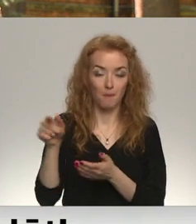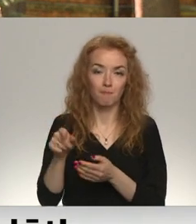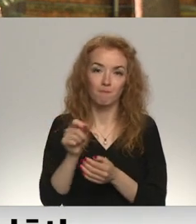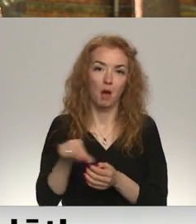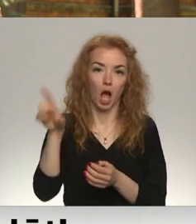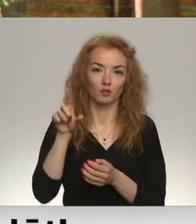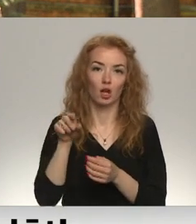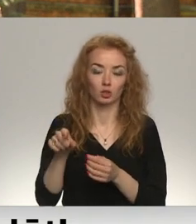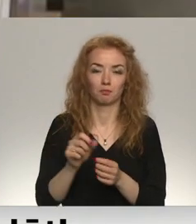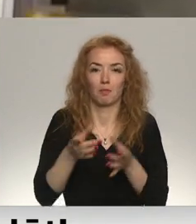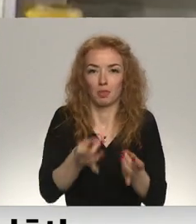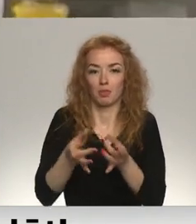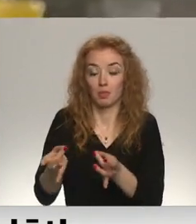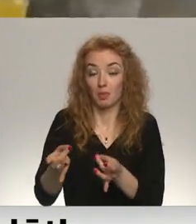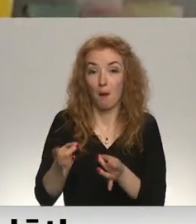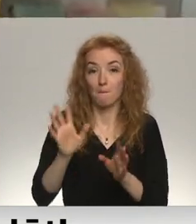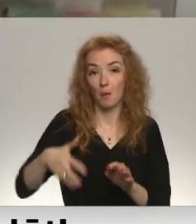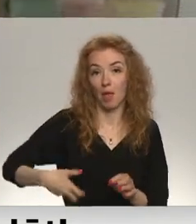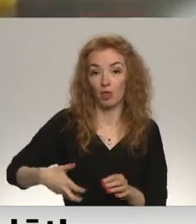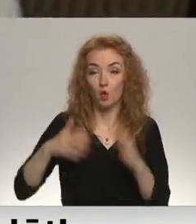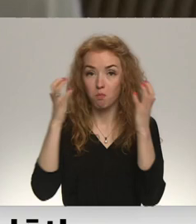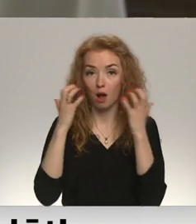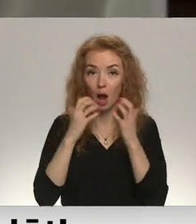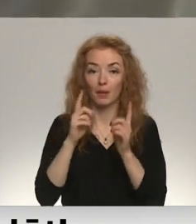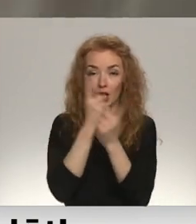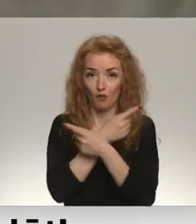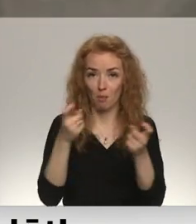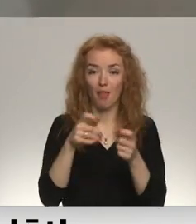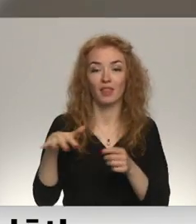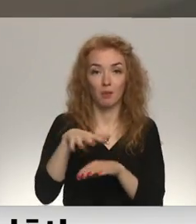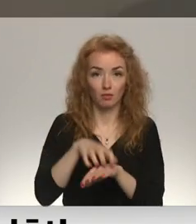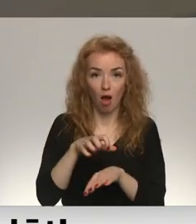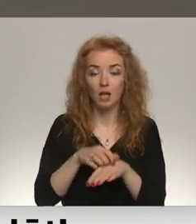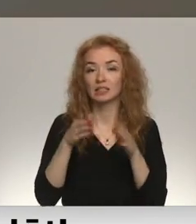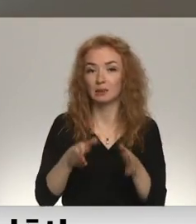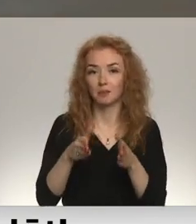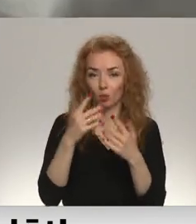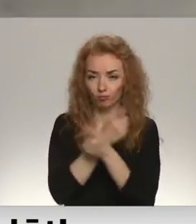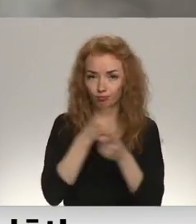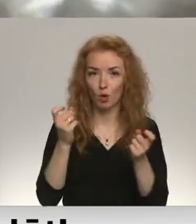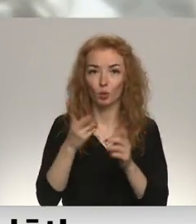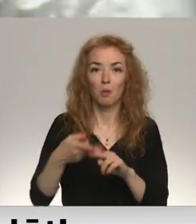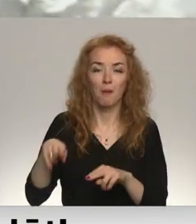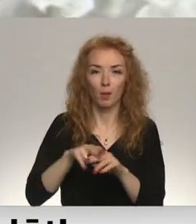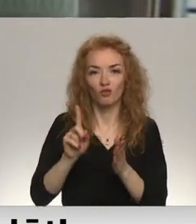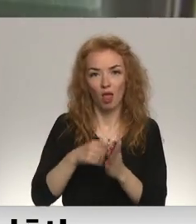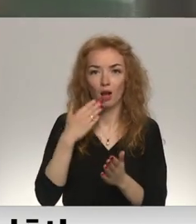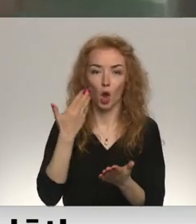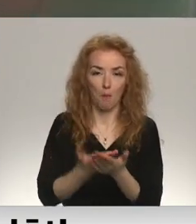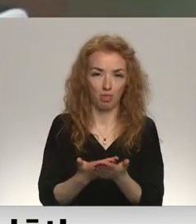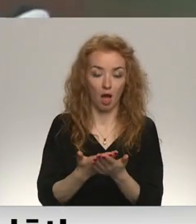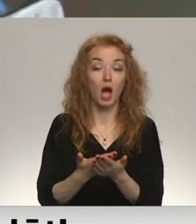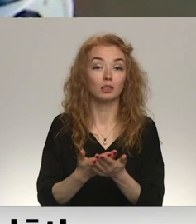tieši šīm uzlīsmojumam. Par pērtiķu bakām ir informēti ģimenes ārsti un slimnīcas, un drīzumā nosūtīs vēl papildus